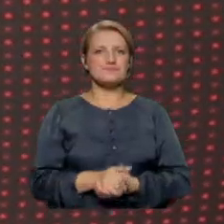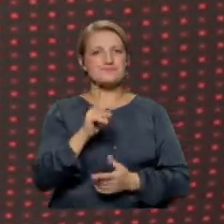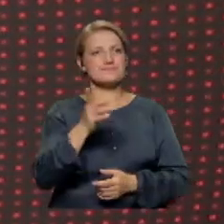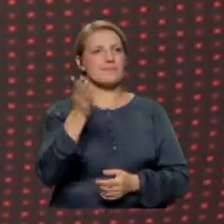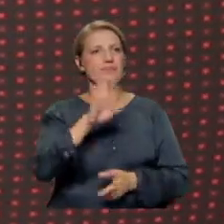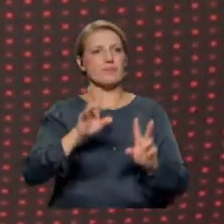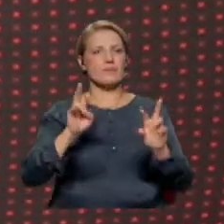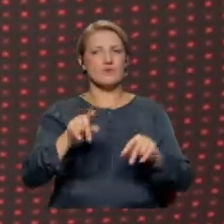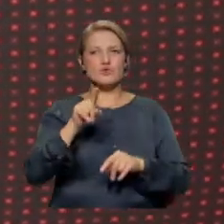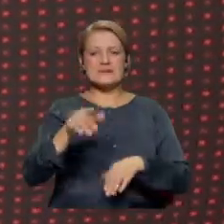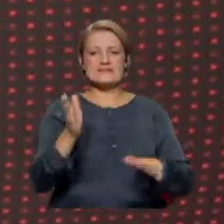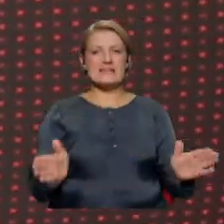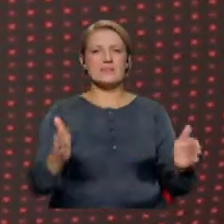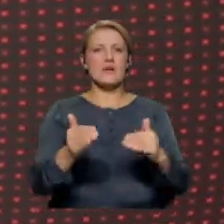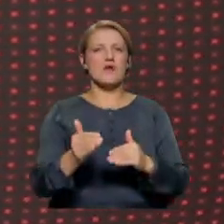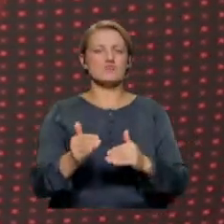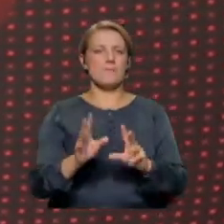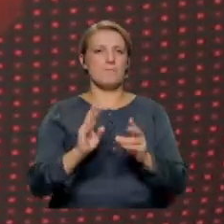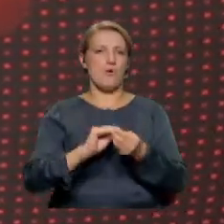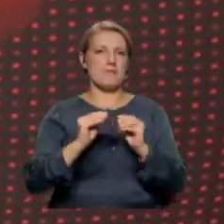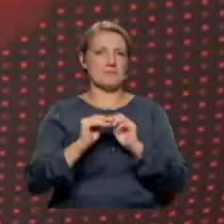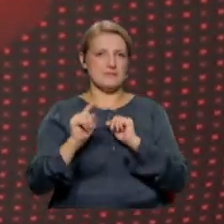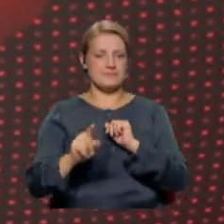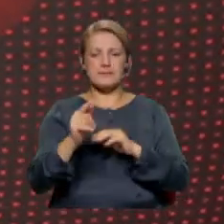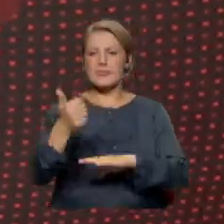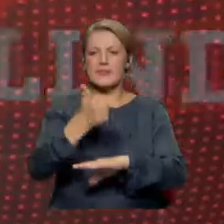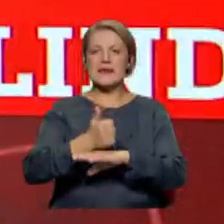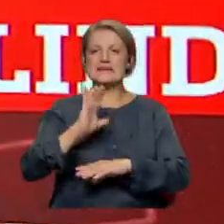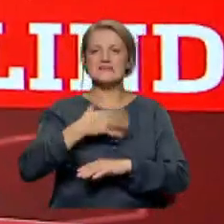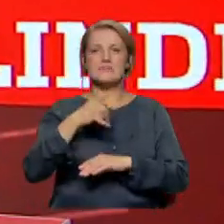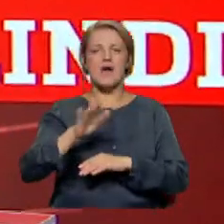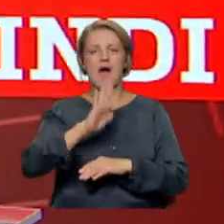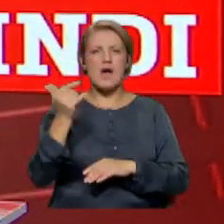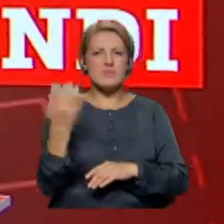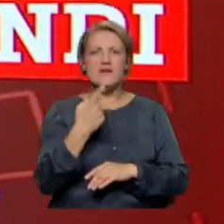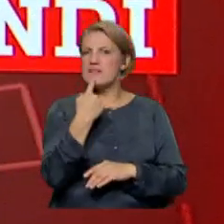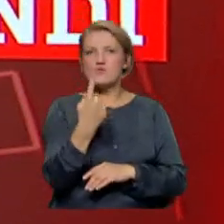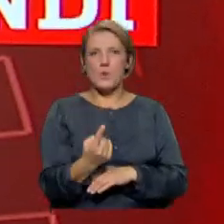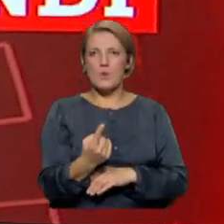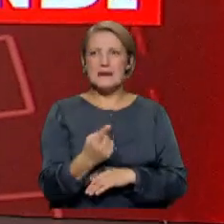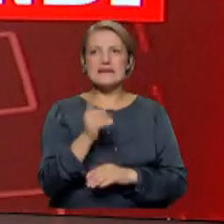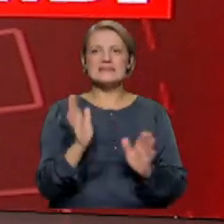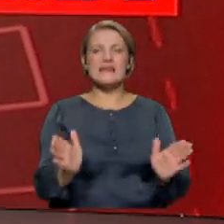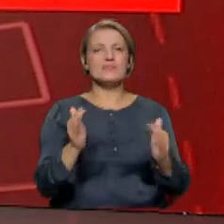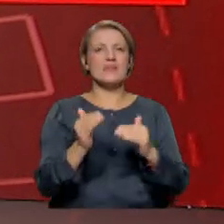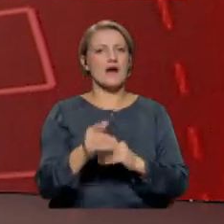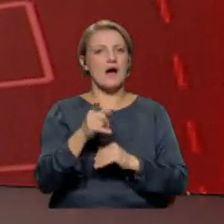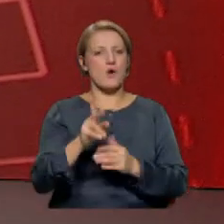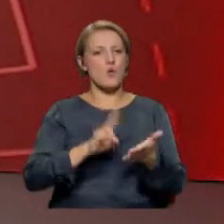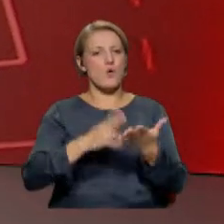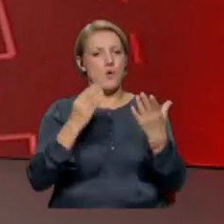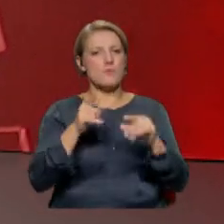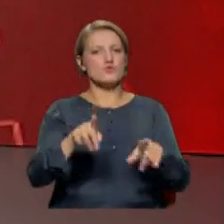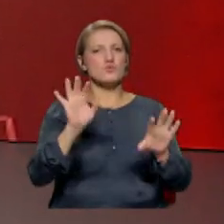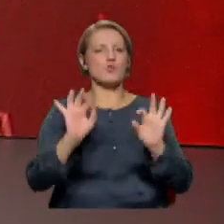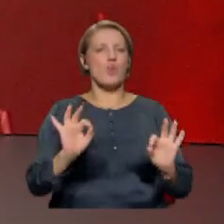Bir başka konu da şu sendikalaşma meselesi. Hani iktidar sahipleri her defasında ne diyorlar? Sendikalaşın, bu çok